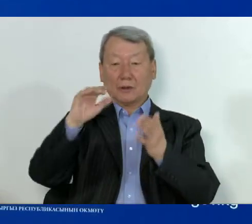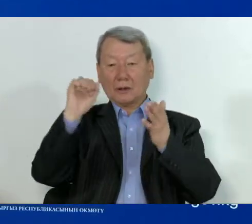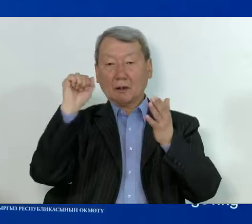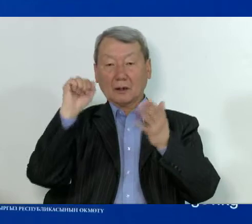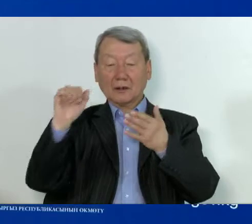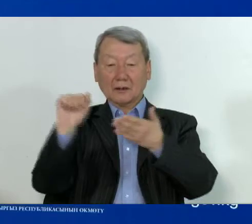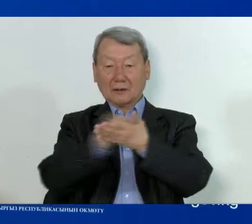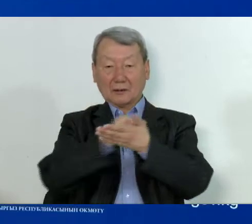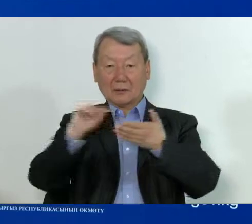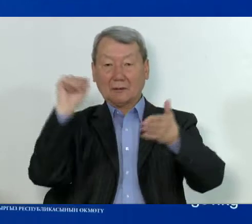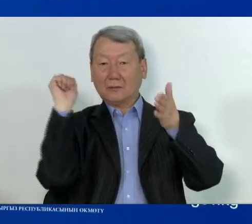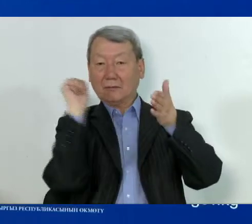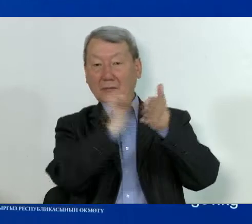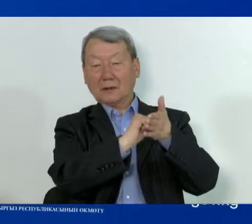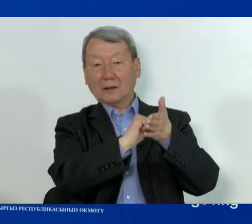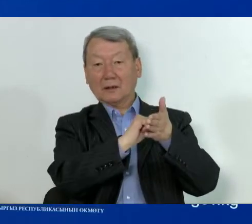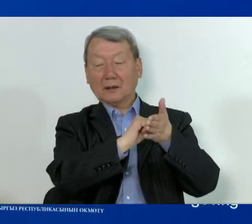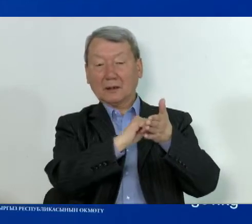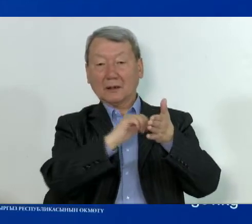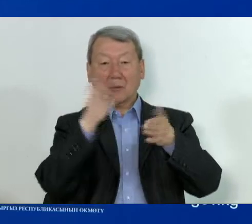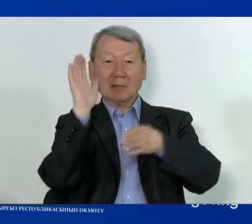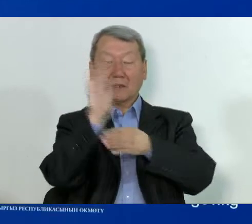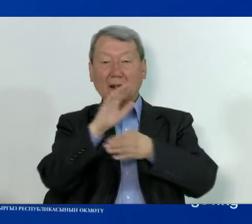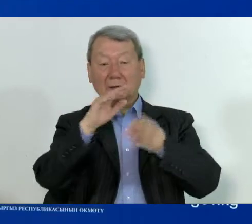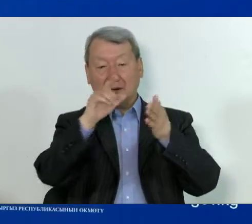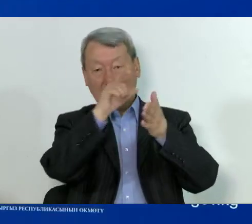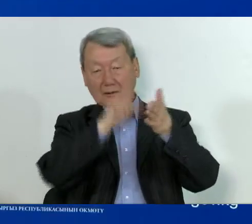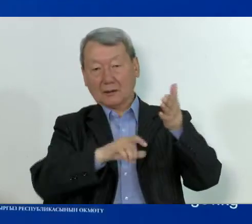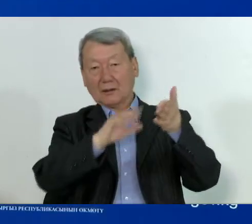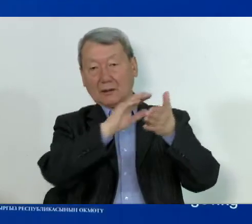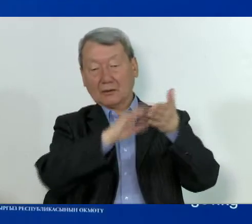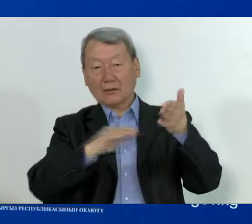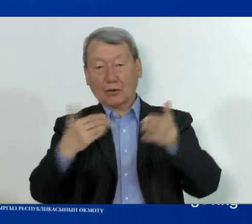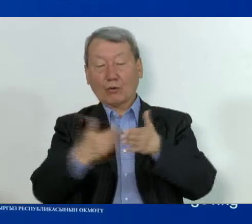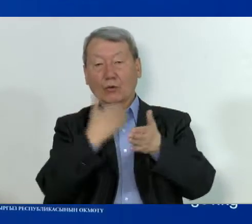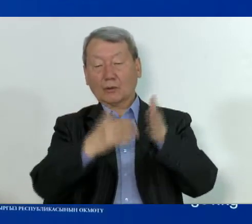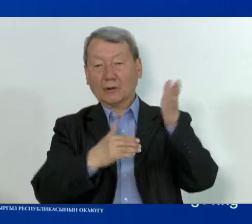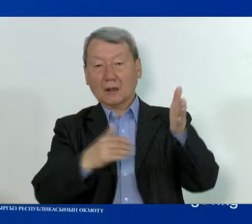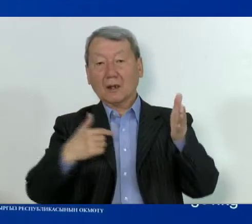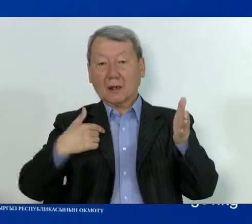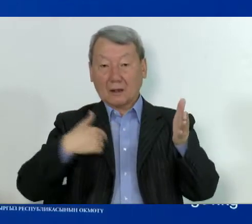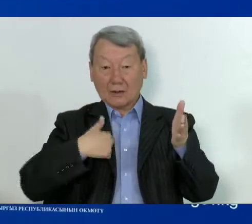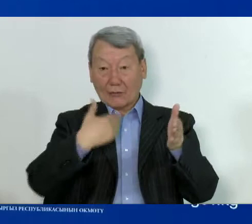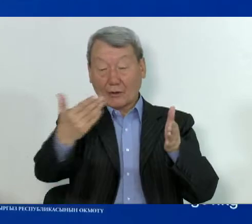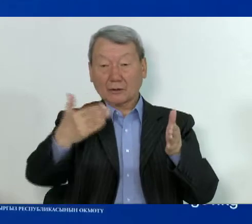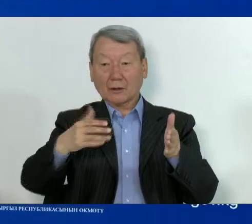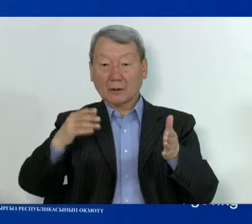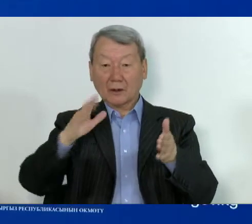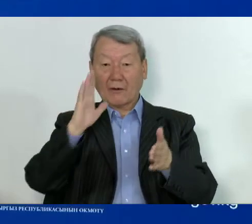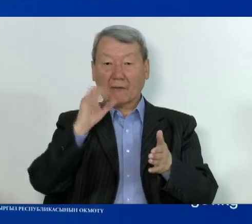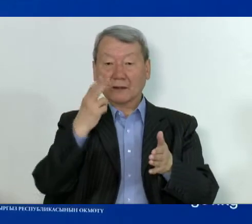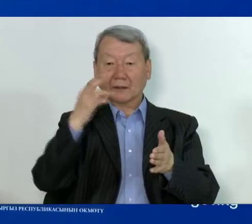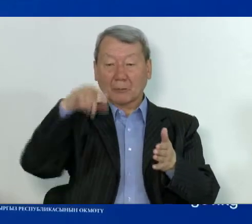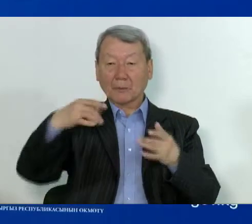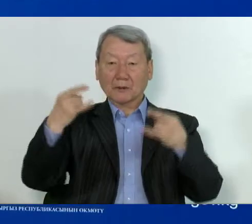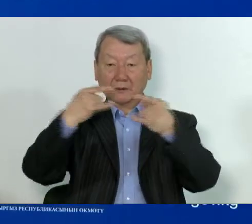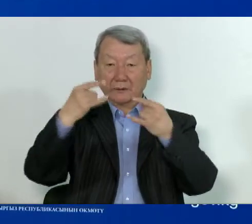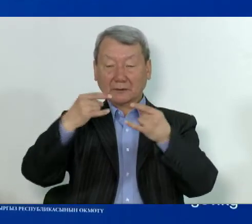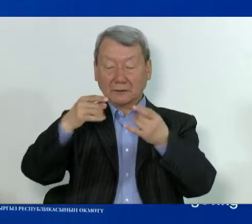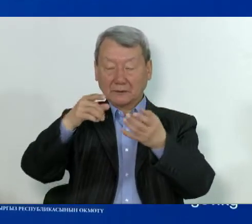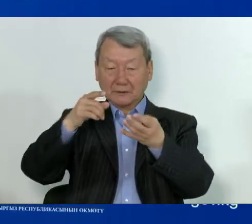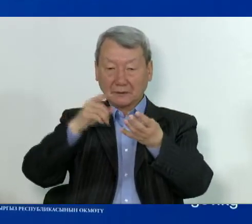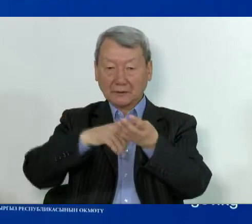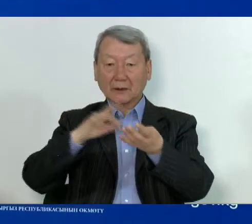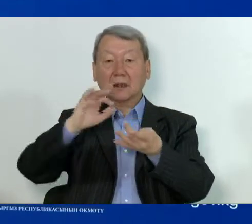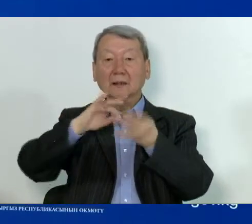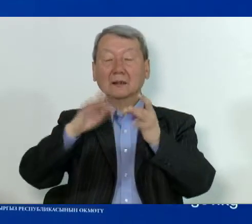опубликовывая наши приказы и новости. Для вас работает WhatsApp-канал. Еще раз хотел